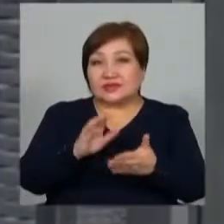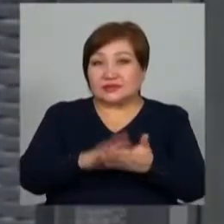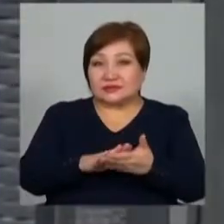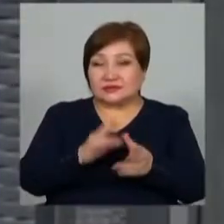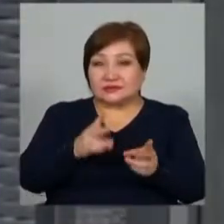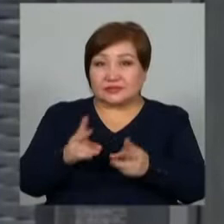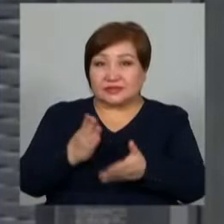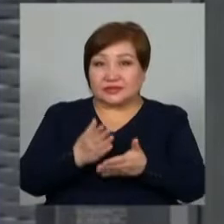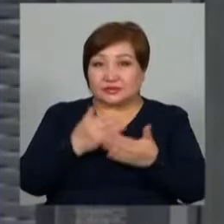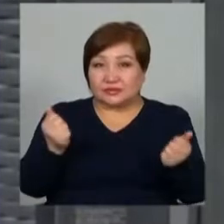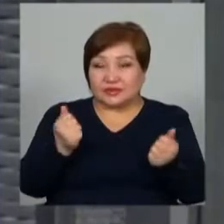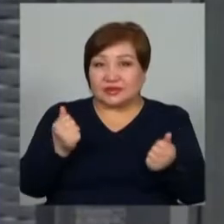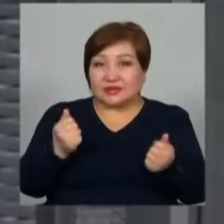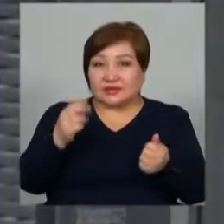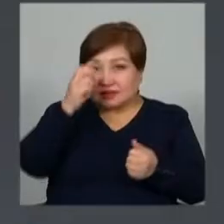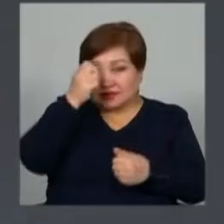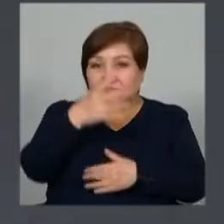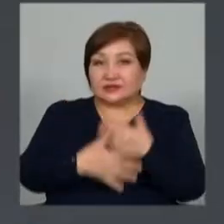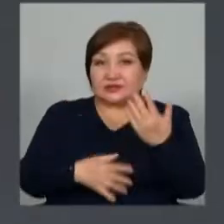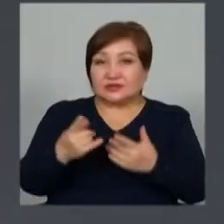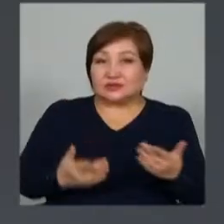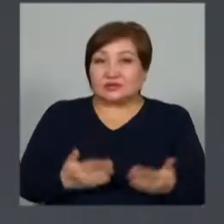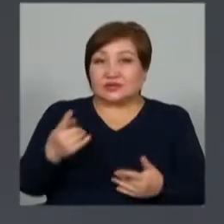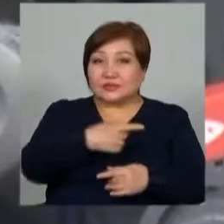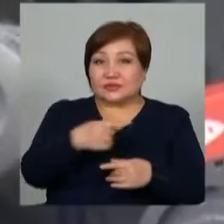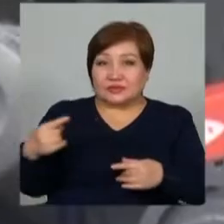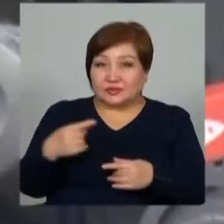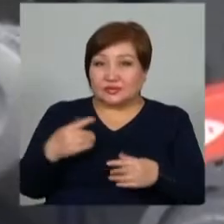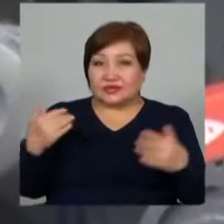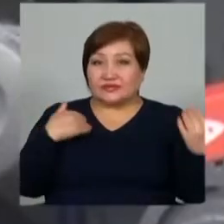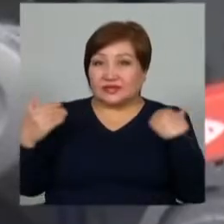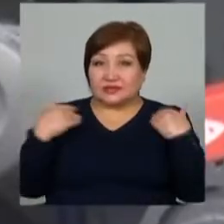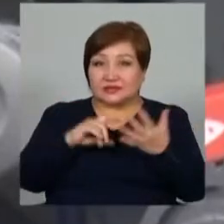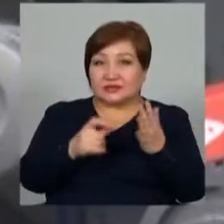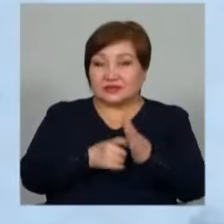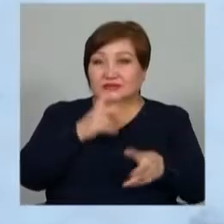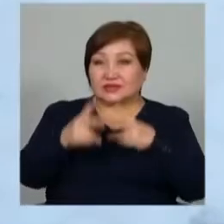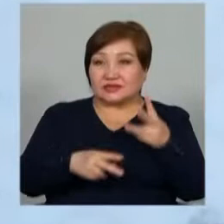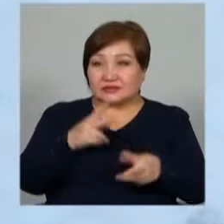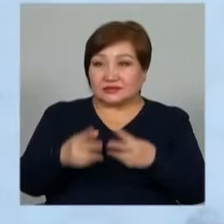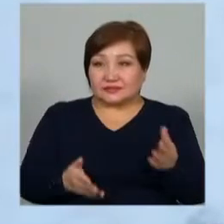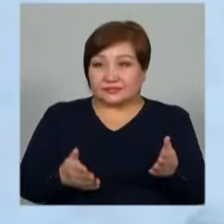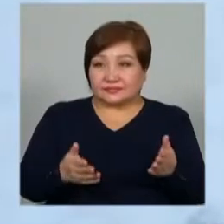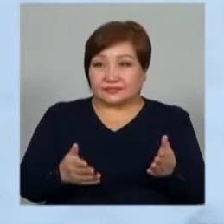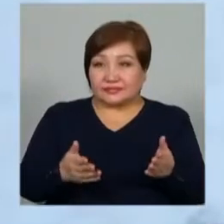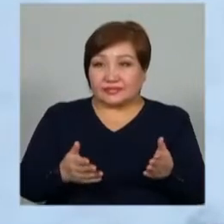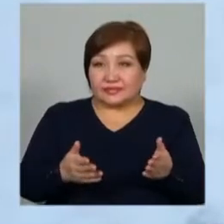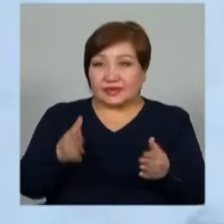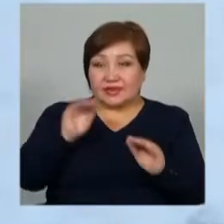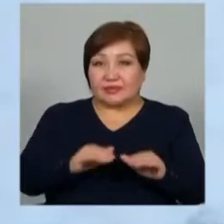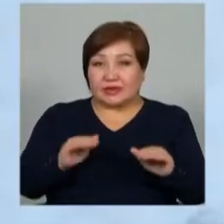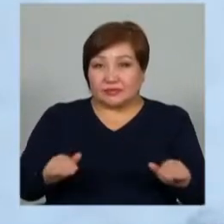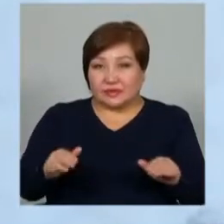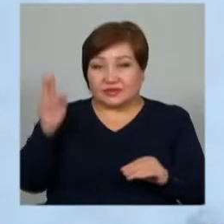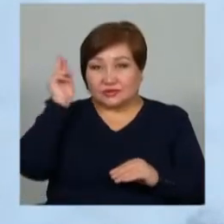Елорда тұрғындары бірінші қабатта орналасқан фитнес залына шағымданды. Мекеме мазаны қашырды дейді олар. Баламен сабақ оқуға мүмкін емес.